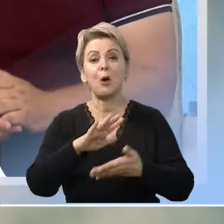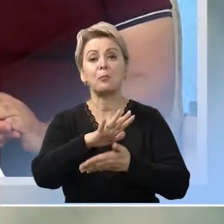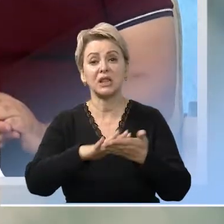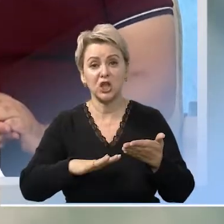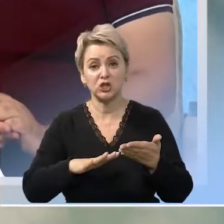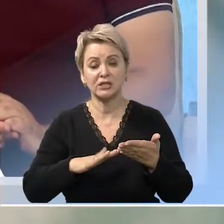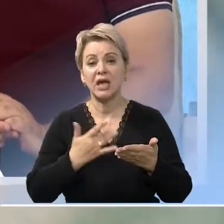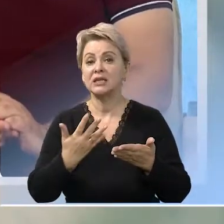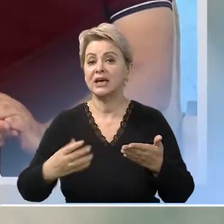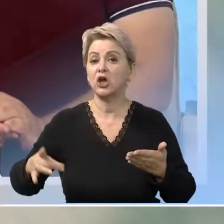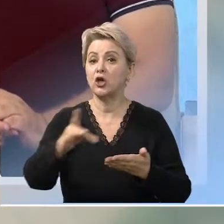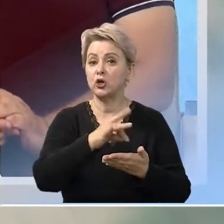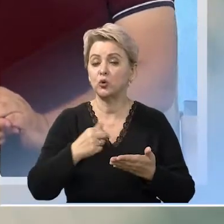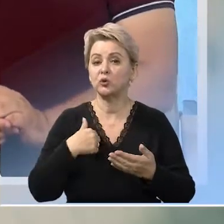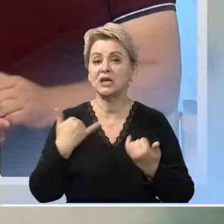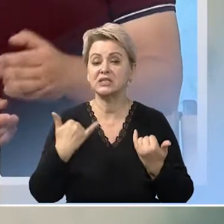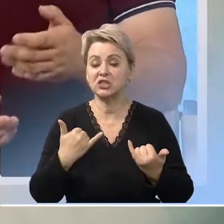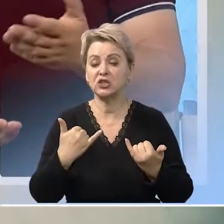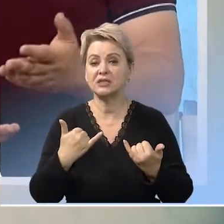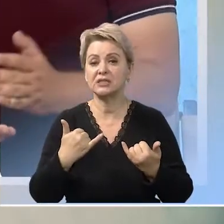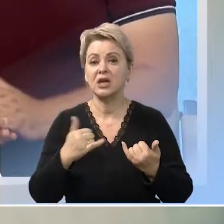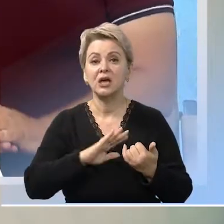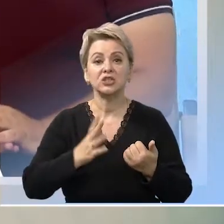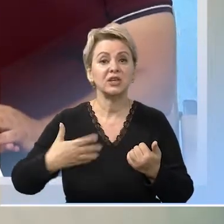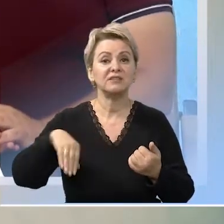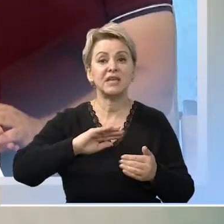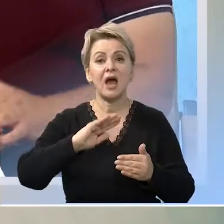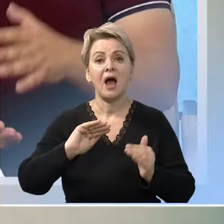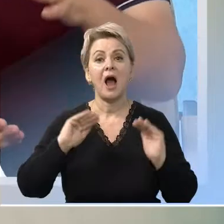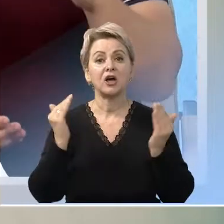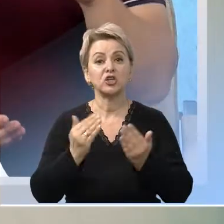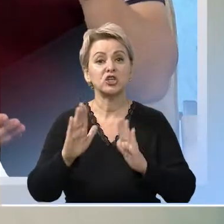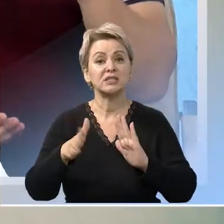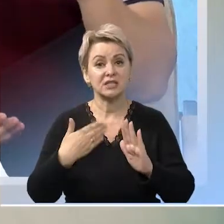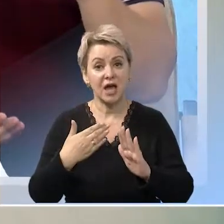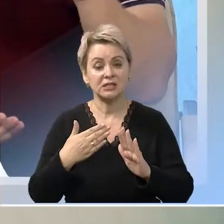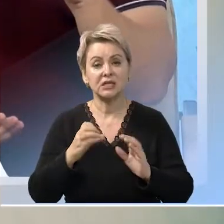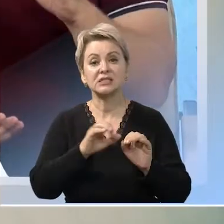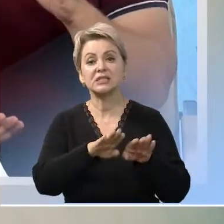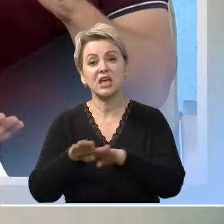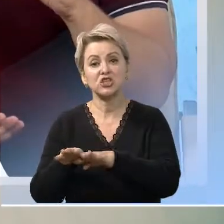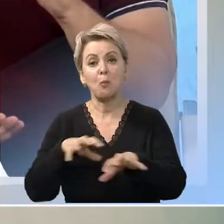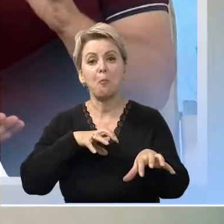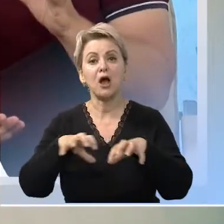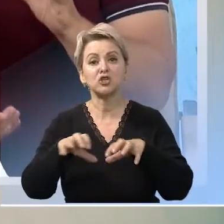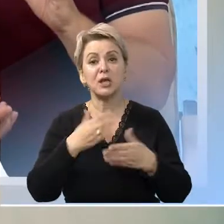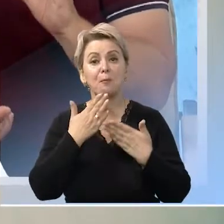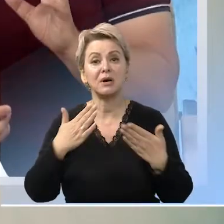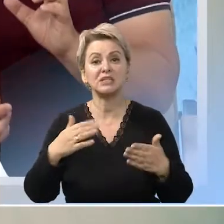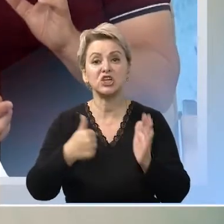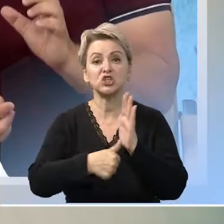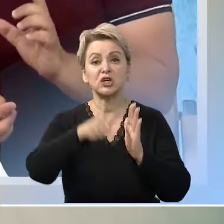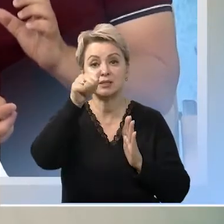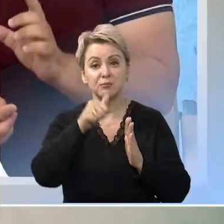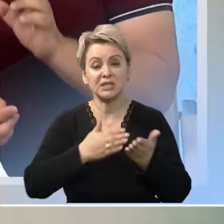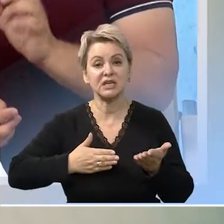еще продолжается, да, в некоторых регионах. У нас, в частности, там еще не все ограничения сняты. Статистика мошенничества за